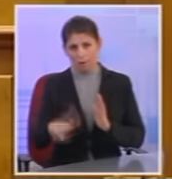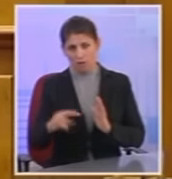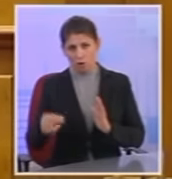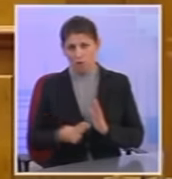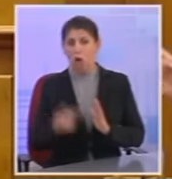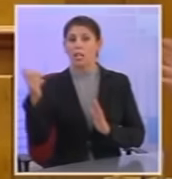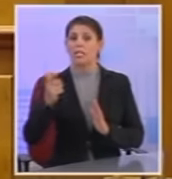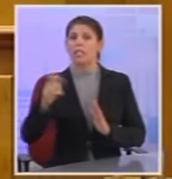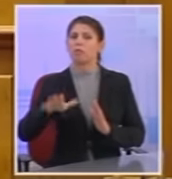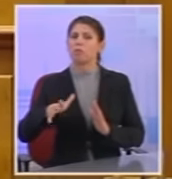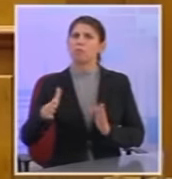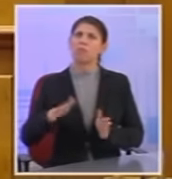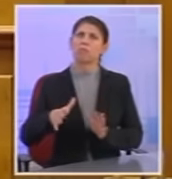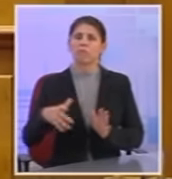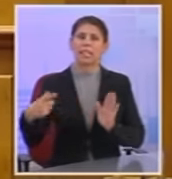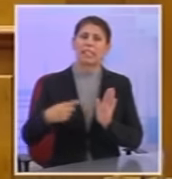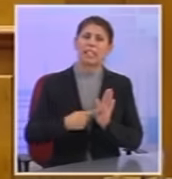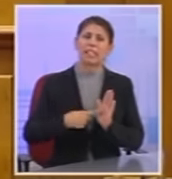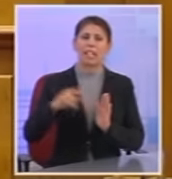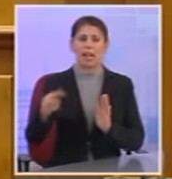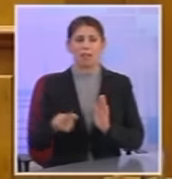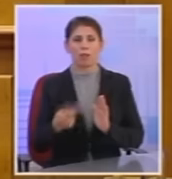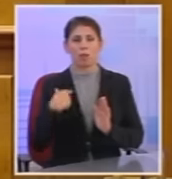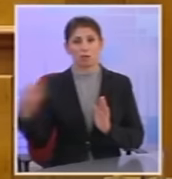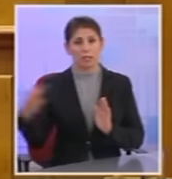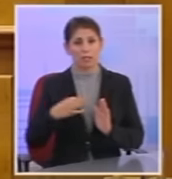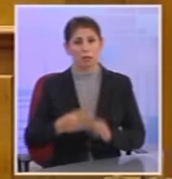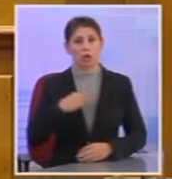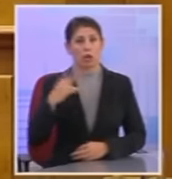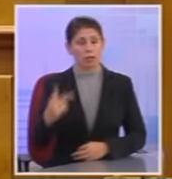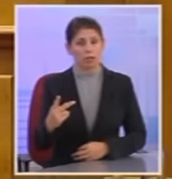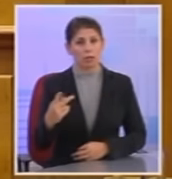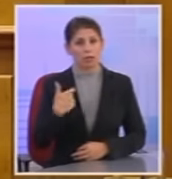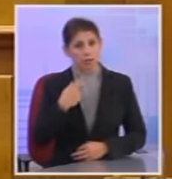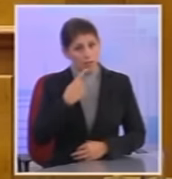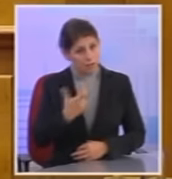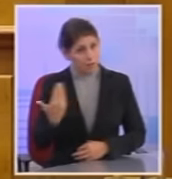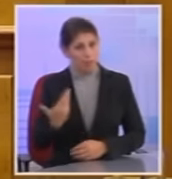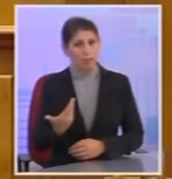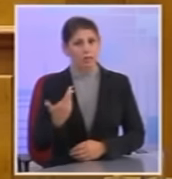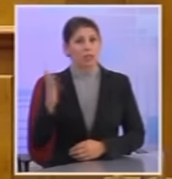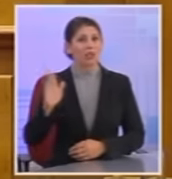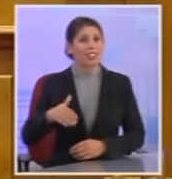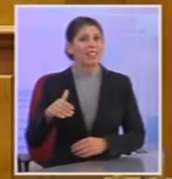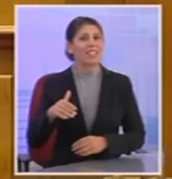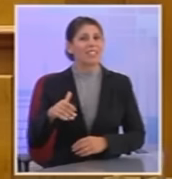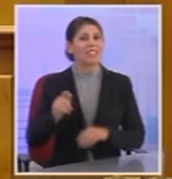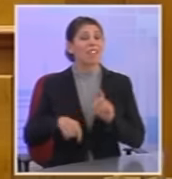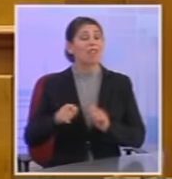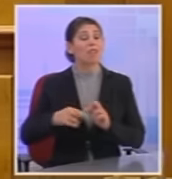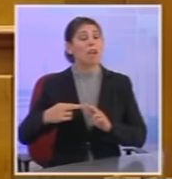και σύνταξη κοντά στα 1.000 ευρώ, όπως μας είπε ο κύριος Κατρούγκαλος και σας προανέφερα. Τελικά η κατασκευή